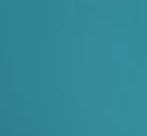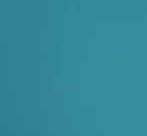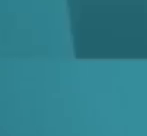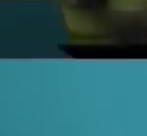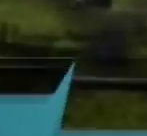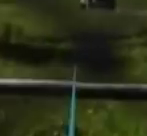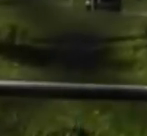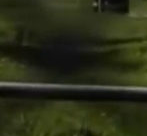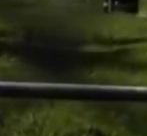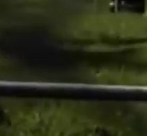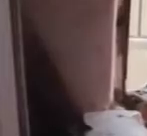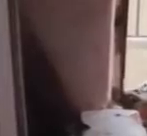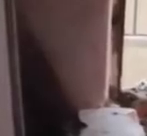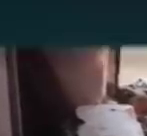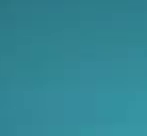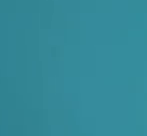Дякую.